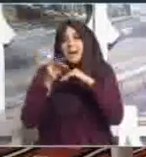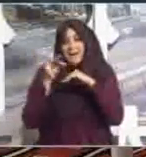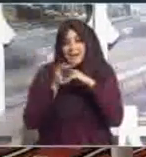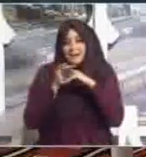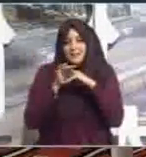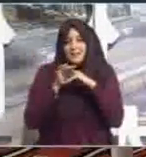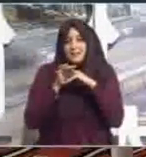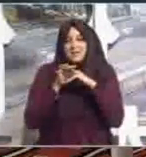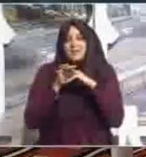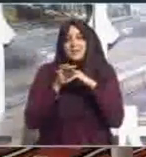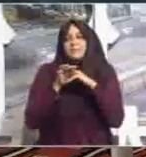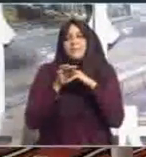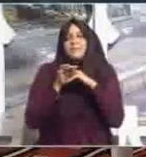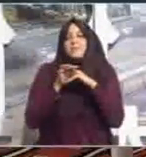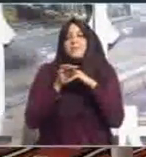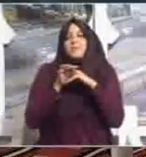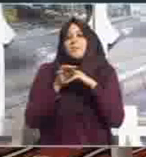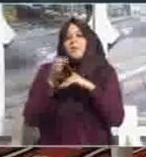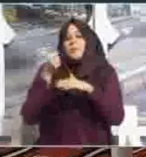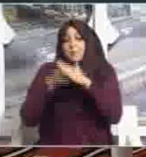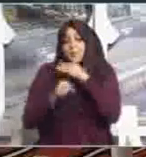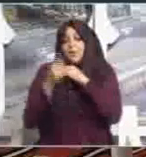الاولاد